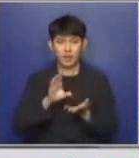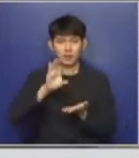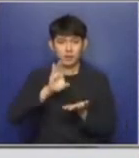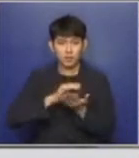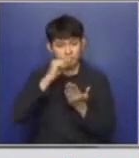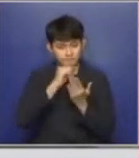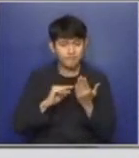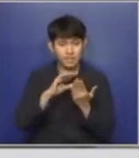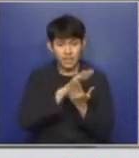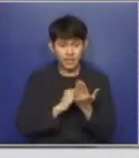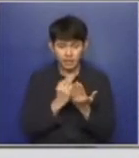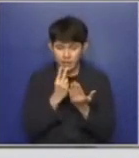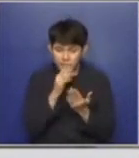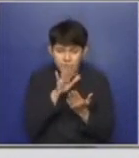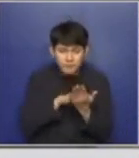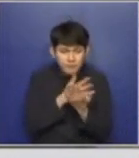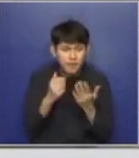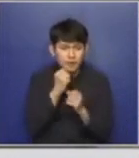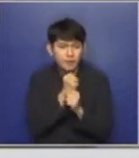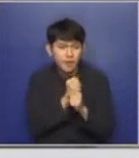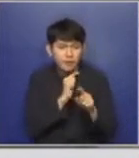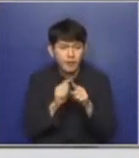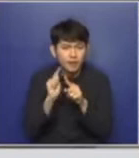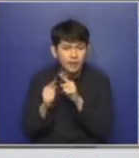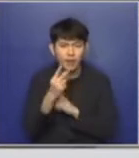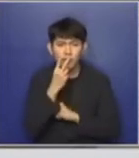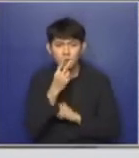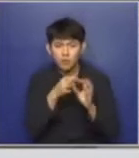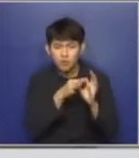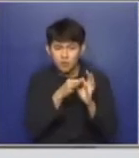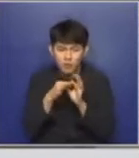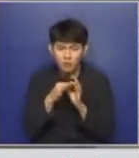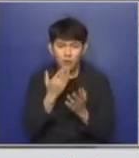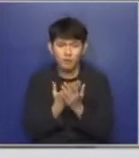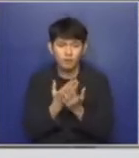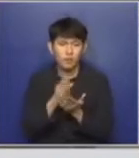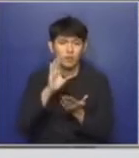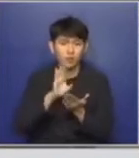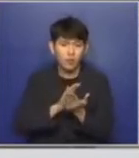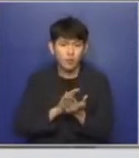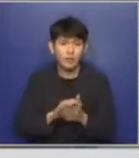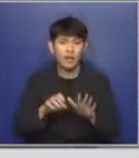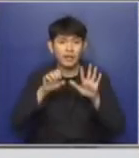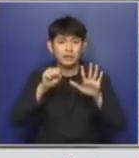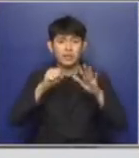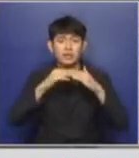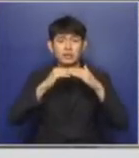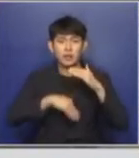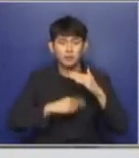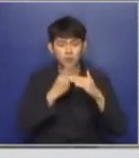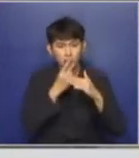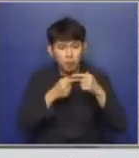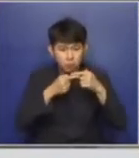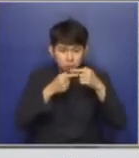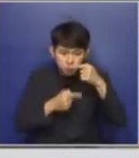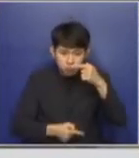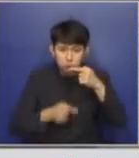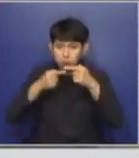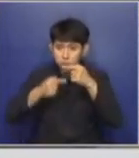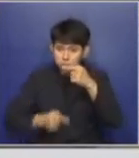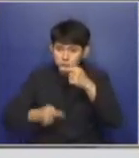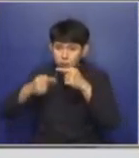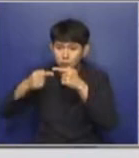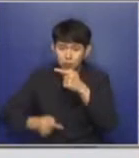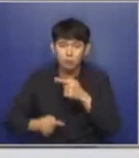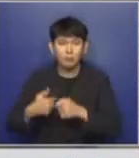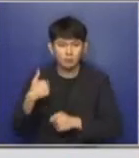เห็นแผนงานต่างๆที่เกี่ยวนะครับในงบประมาณไม่เกิน 500,000 บาทเยอะมากนะครับท่านประธานโด